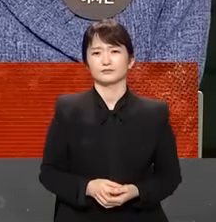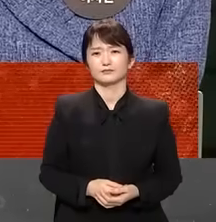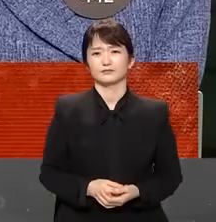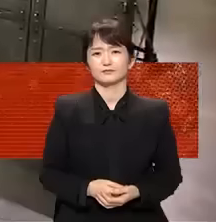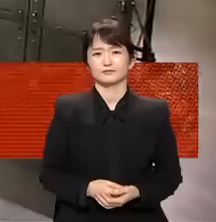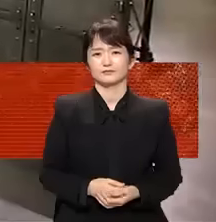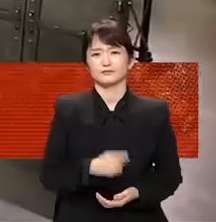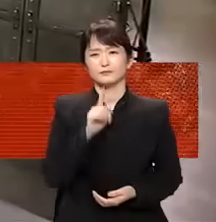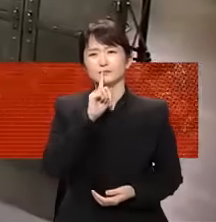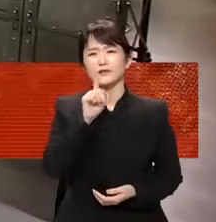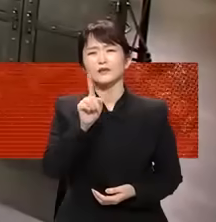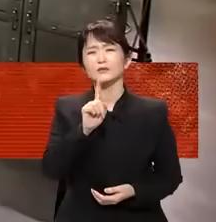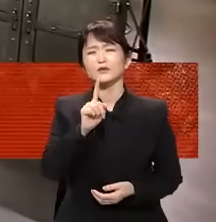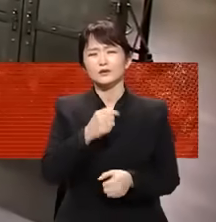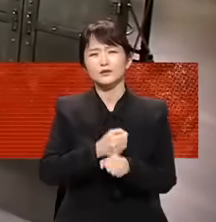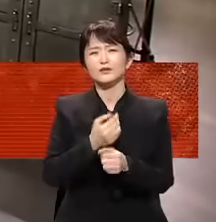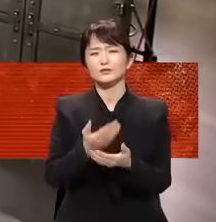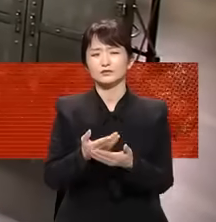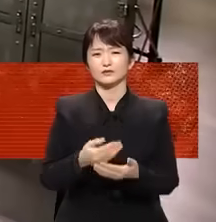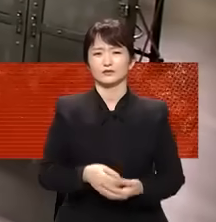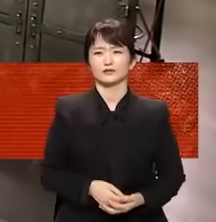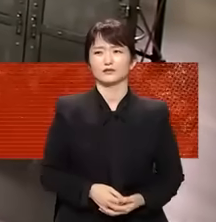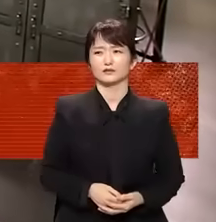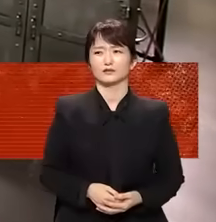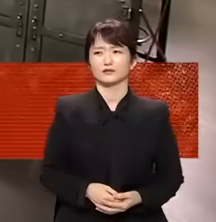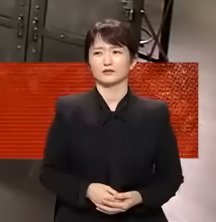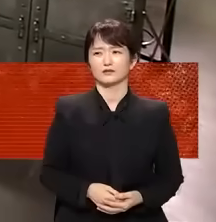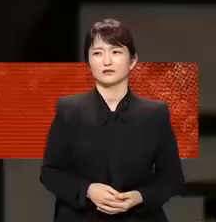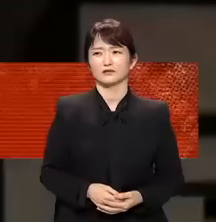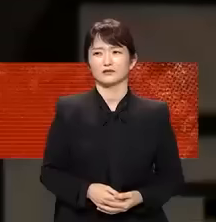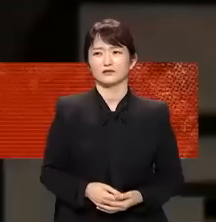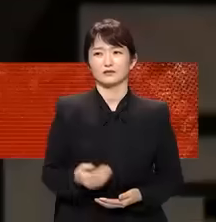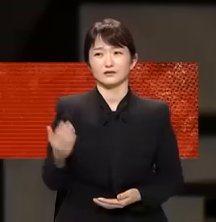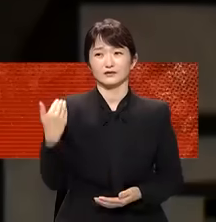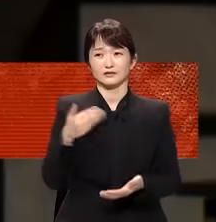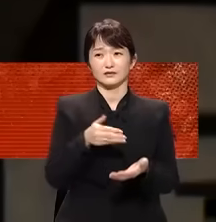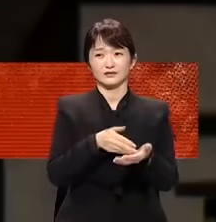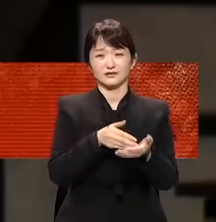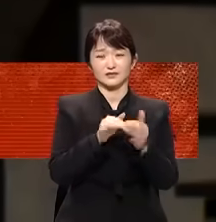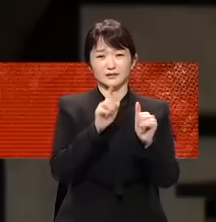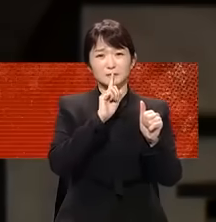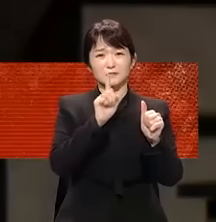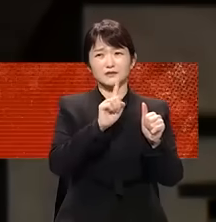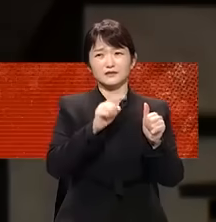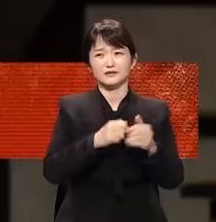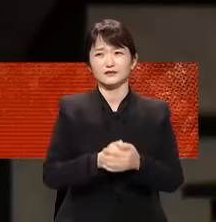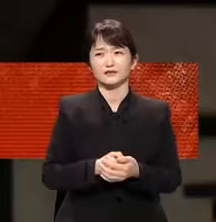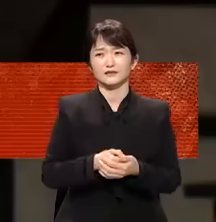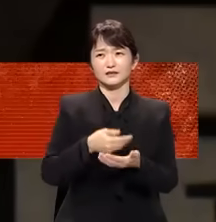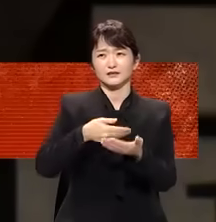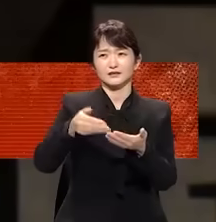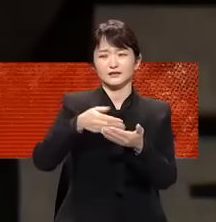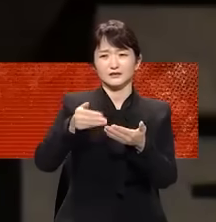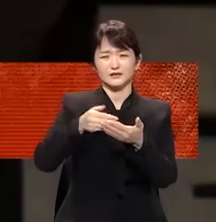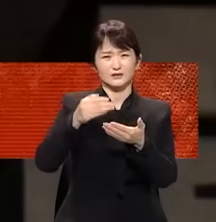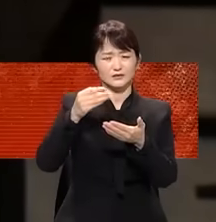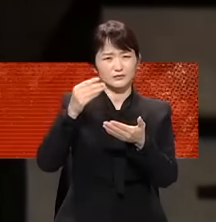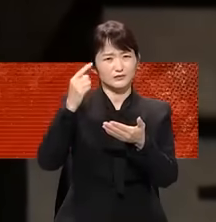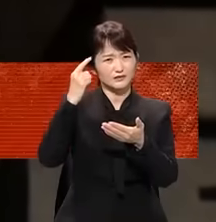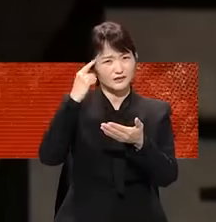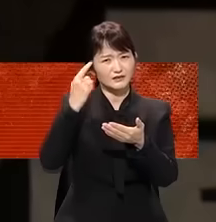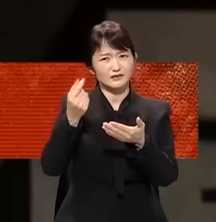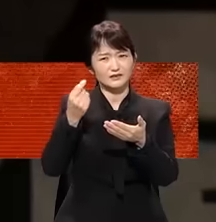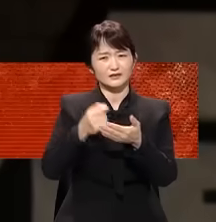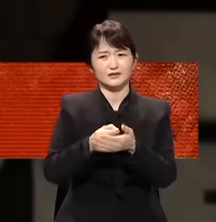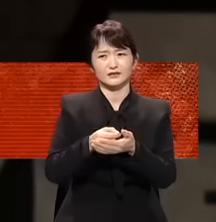한 말씀 좀 해주세요 아 저 아까께서 하셔가지고 그림으로 확 그려져 가지고 확 젖히면이 사람이 이렇게 폴더폰처럼 딱 이렇게